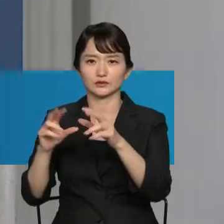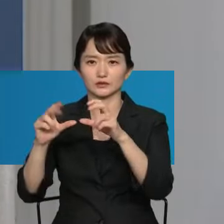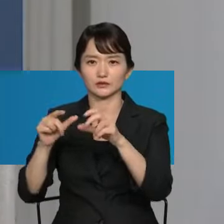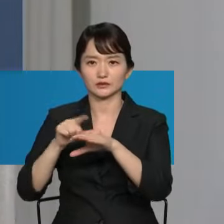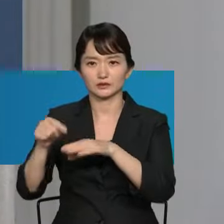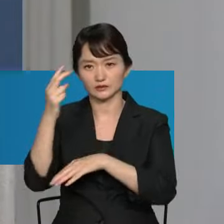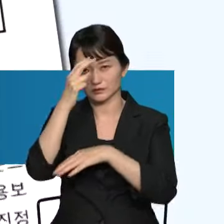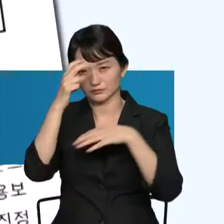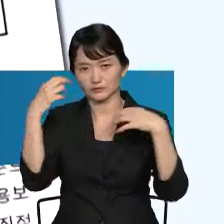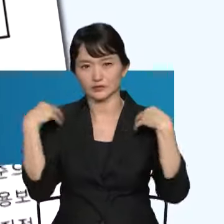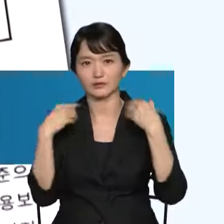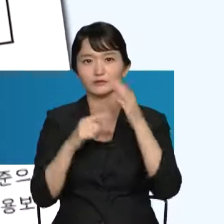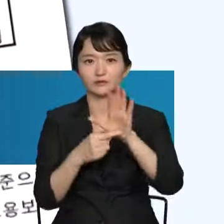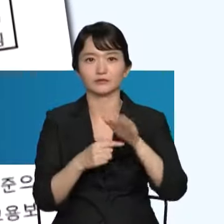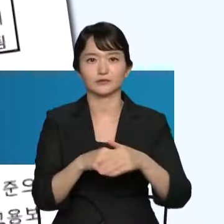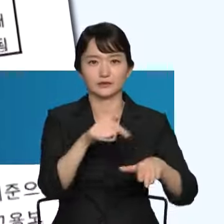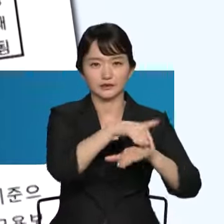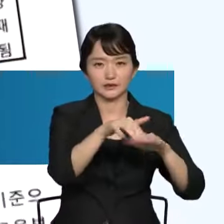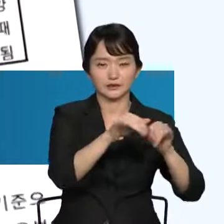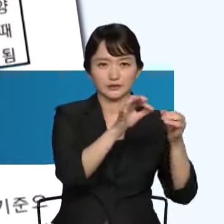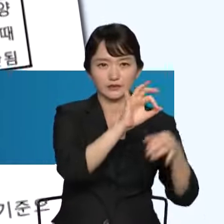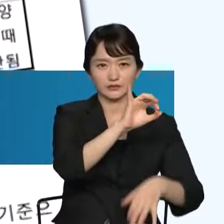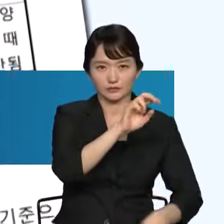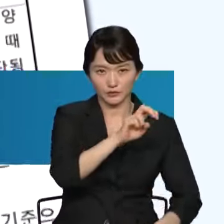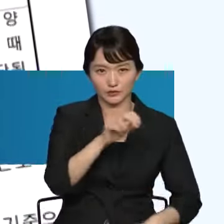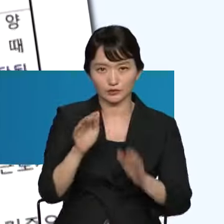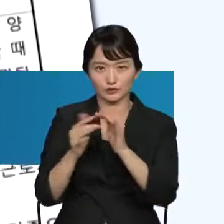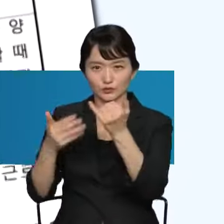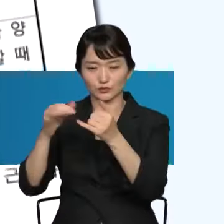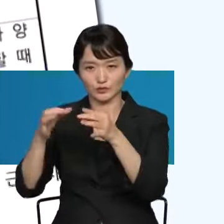성남지청은 기획자 임모 씨가 유튜버 김모 씨를 상대로 낸